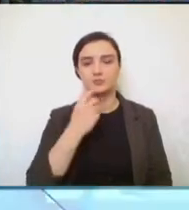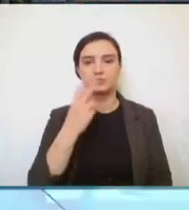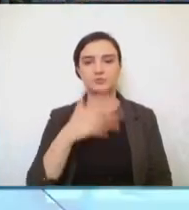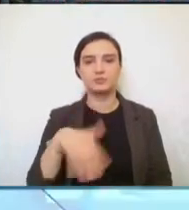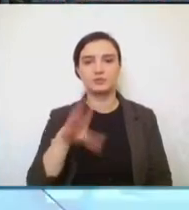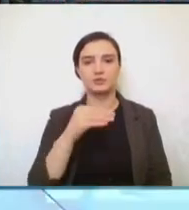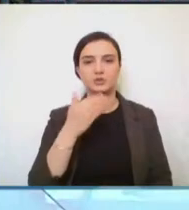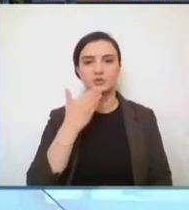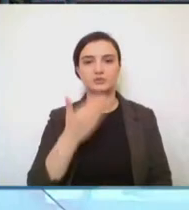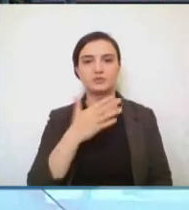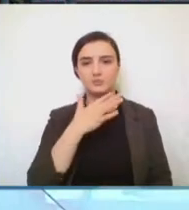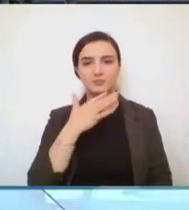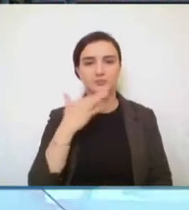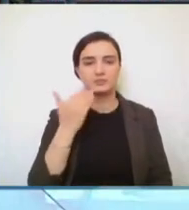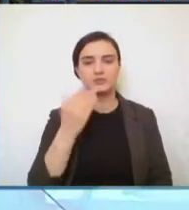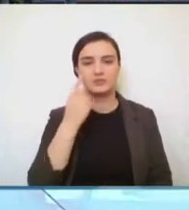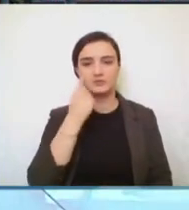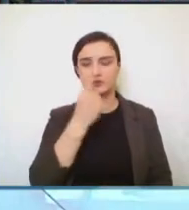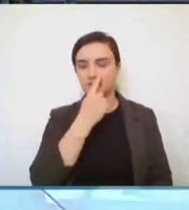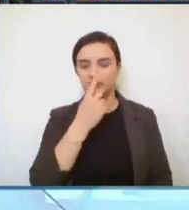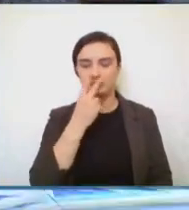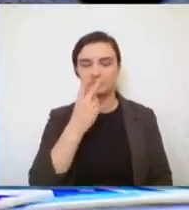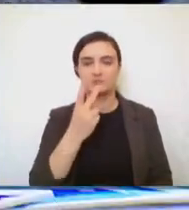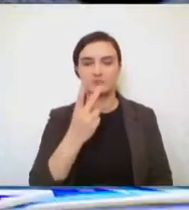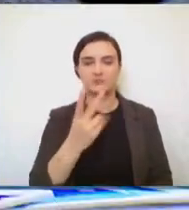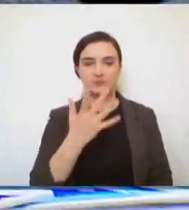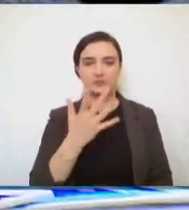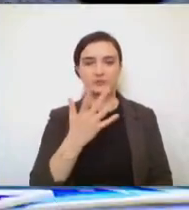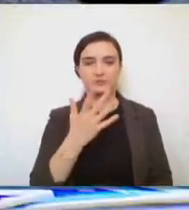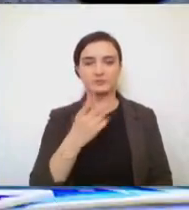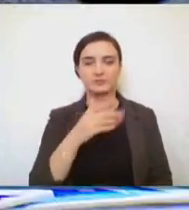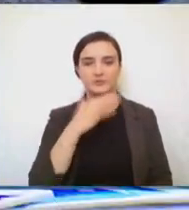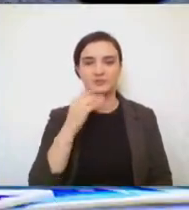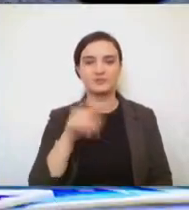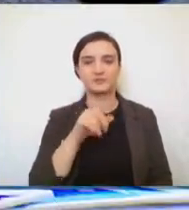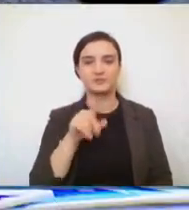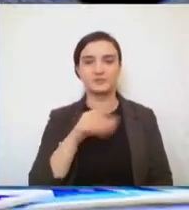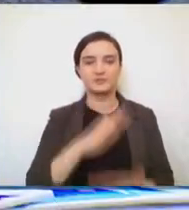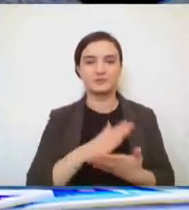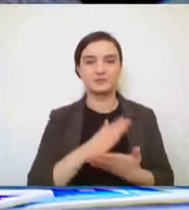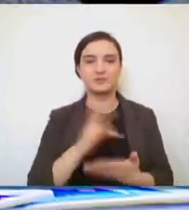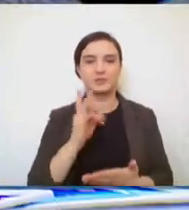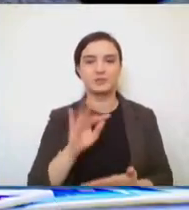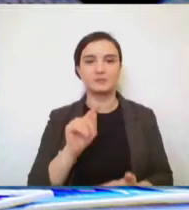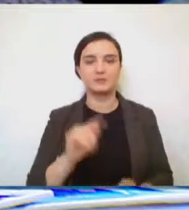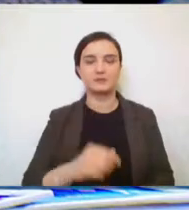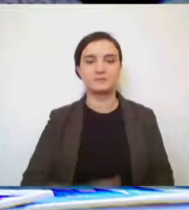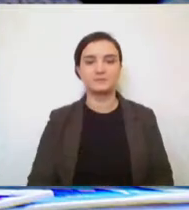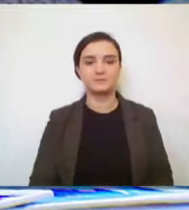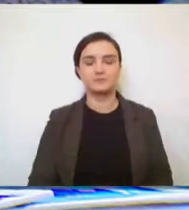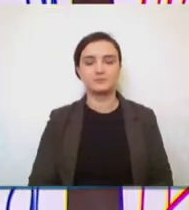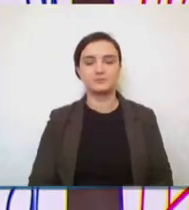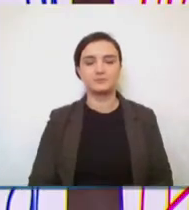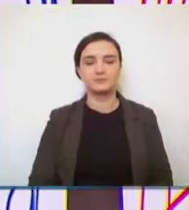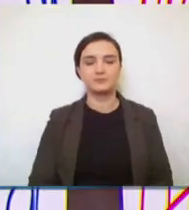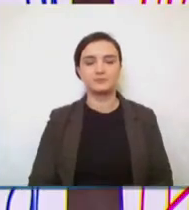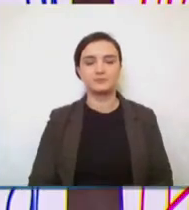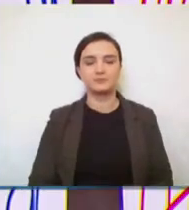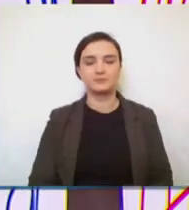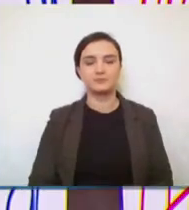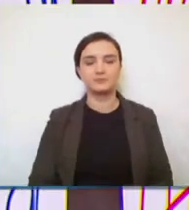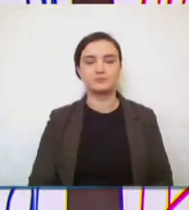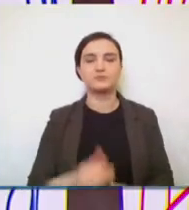შენს თვალებს თვალებით ვკითხულობ, რომ ახლა კითხულობთ, მაგრამ მაყურებელთ მოგვიანებით. დიახ, ჩვენ გავცემთ ამ კითხვის